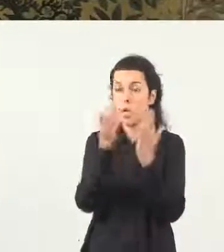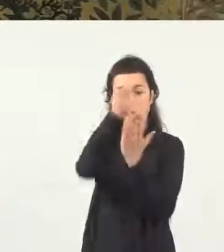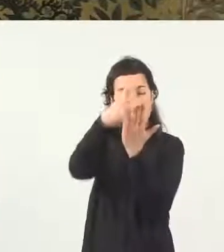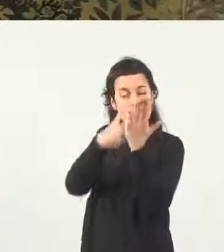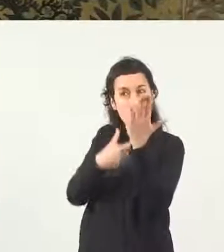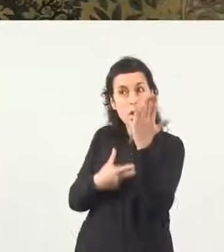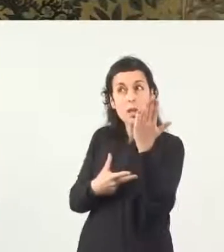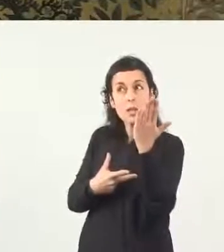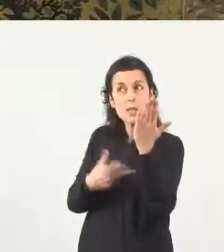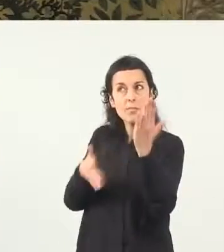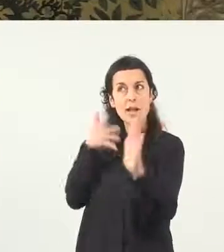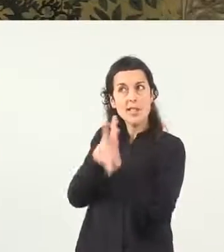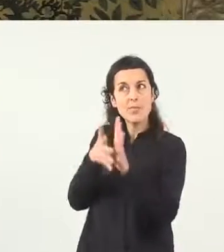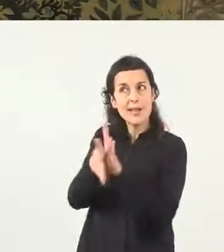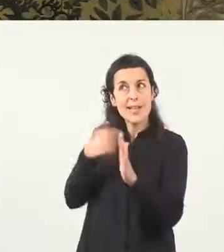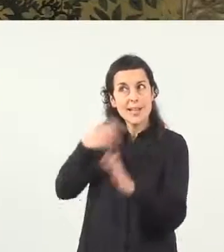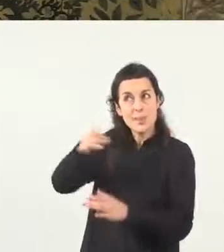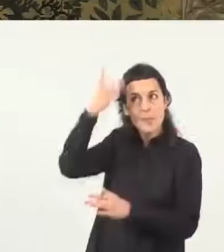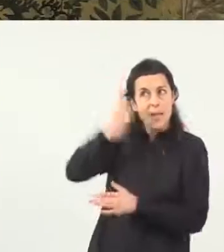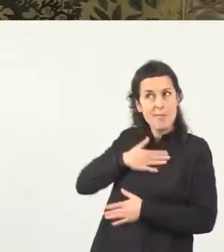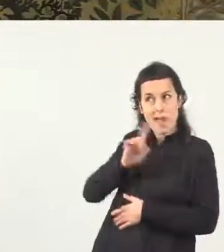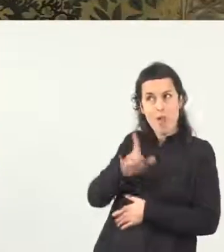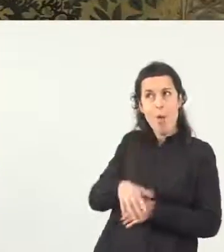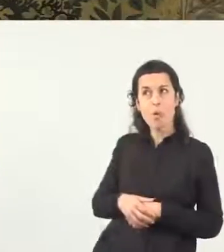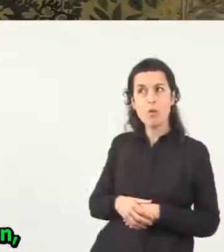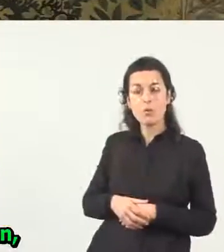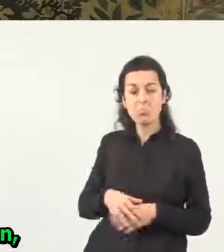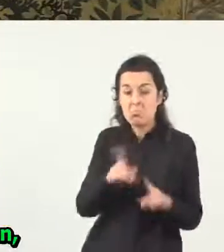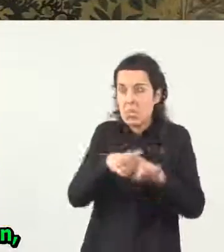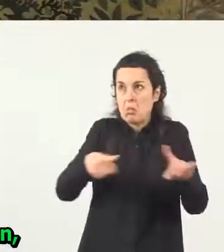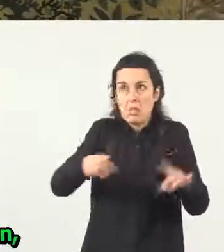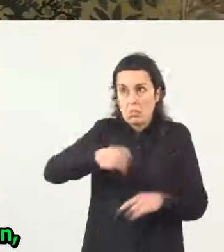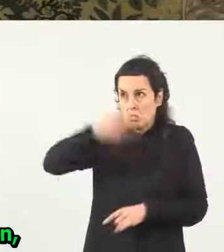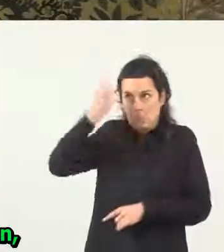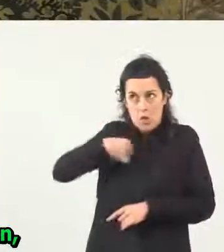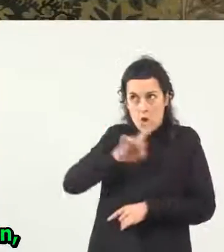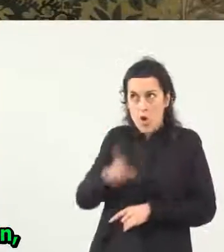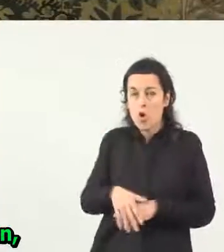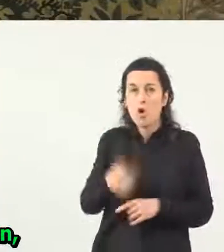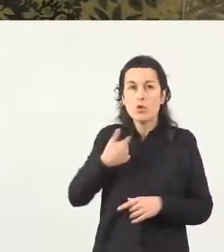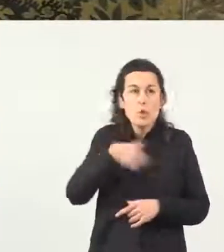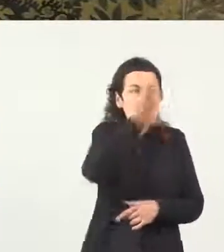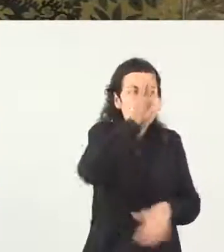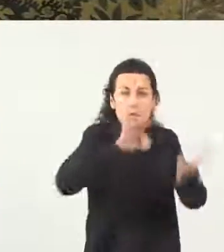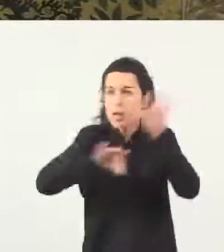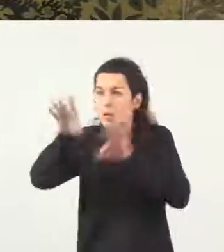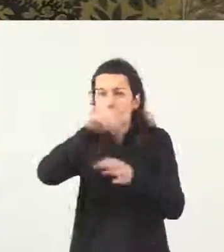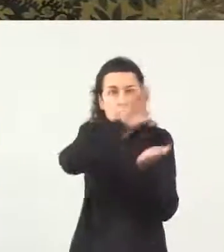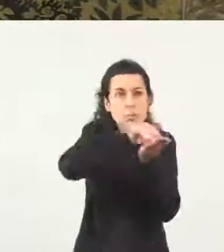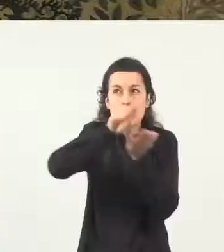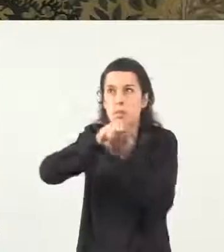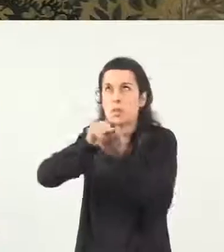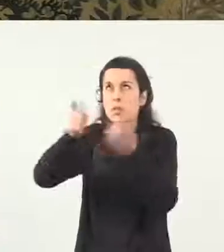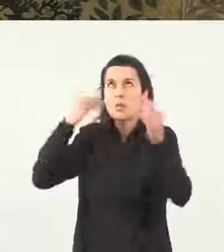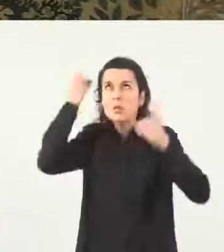esateko, esaten ari naizen ez dela nirea. Erdia ez da nirea, erdia da, nik horrekin zer refrito egiten dudan, edo zei deiateratzen